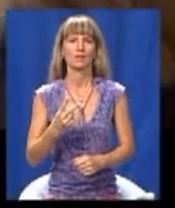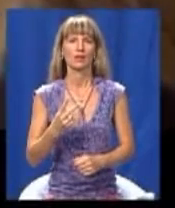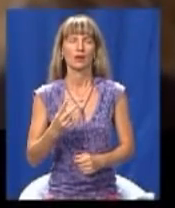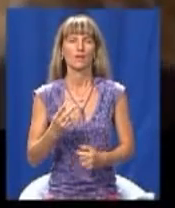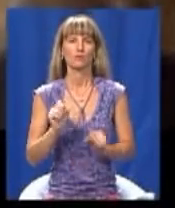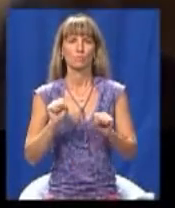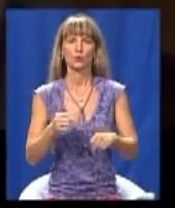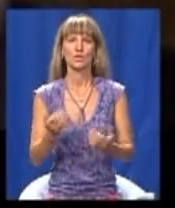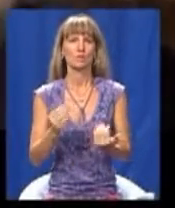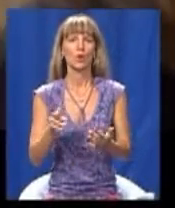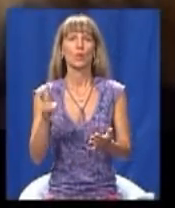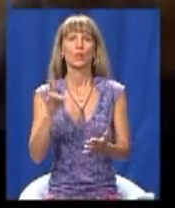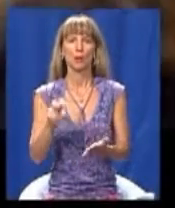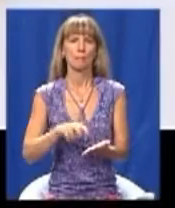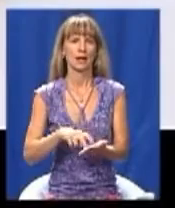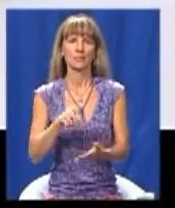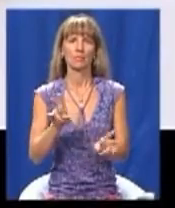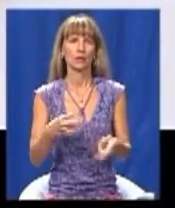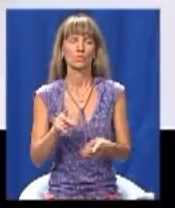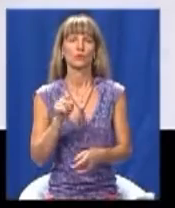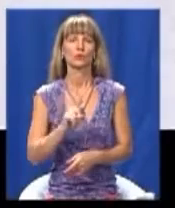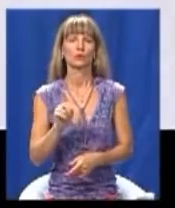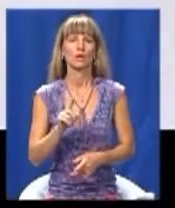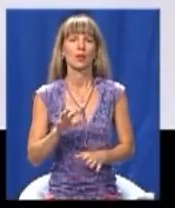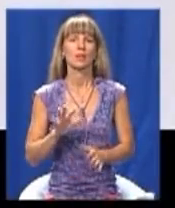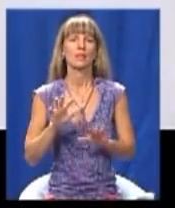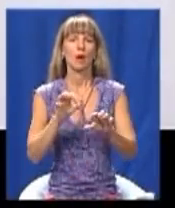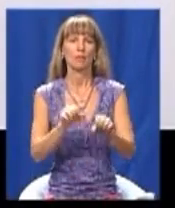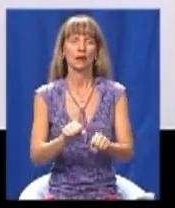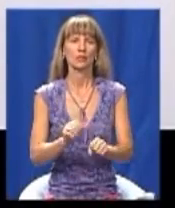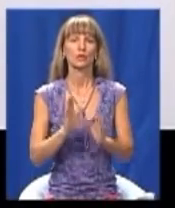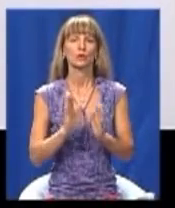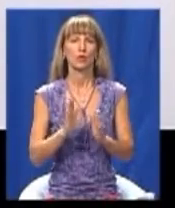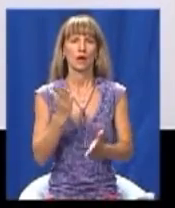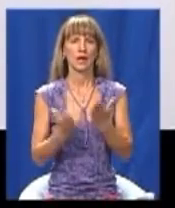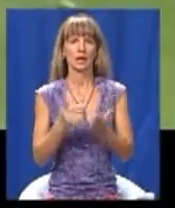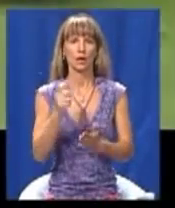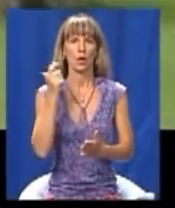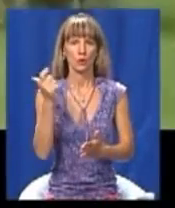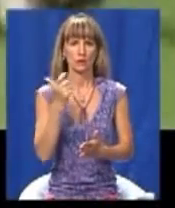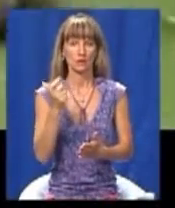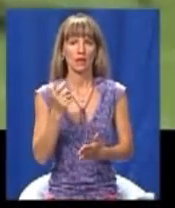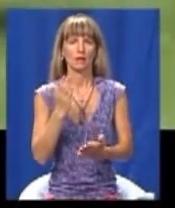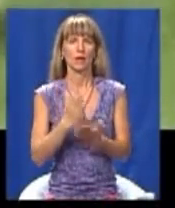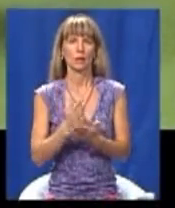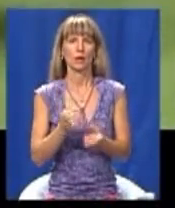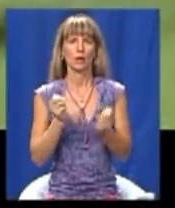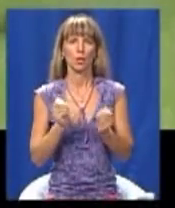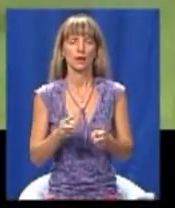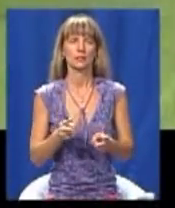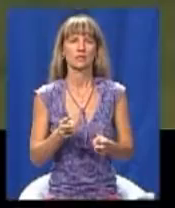налякати, але боятися його не варто. Тому що нападає він тільки, якщо його господарю загрожує справжня